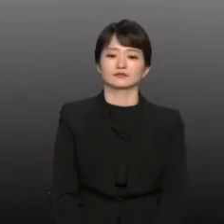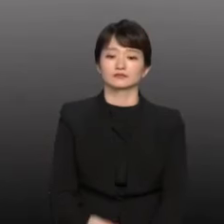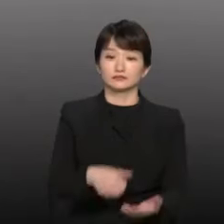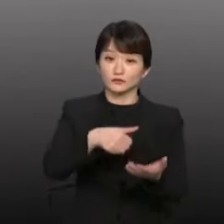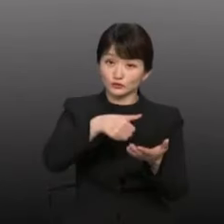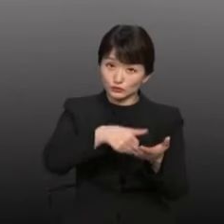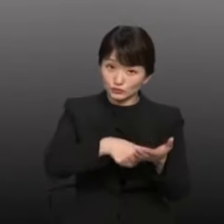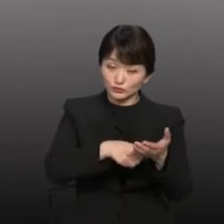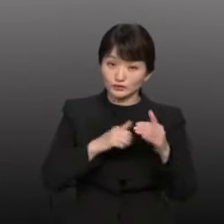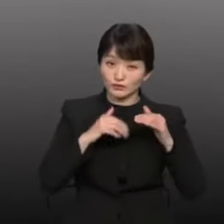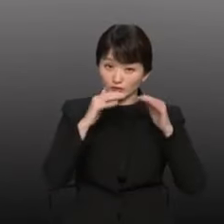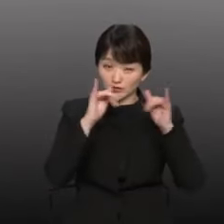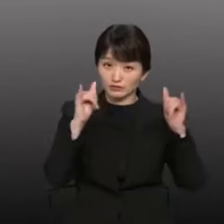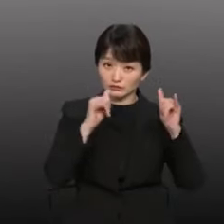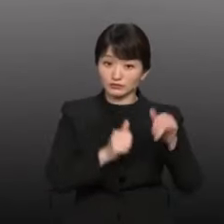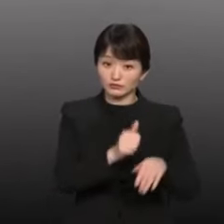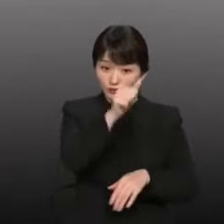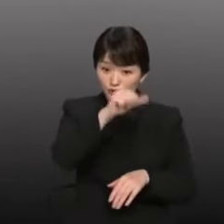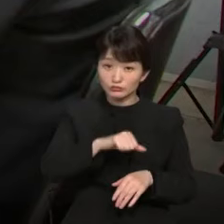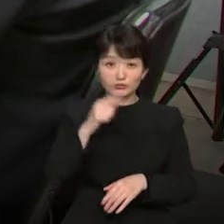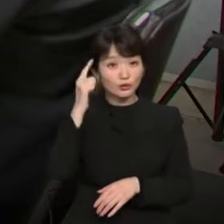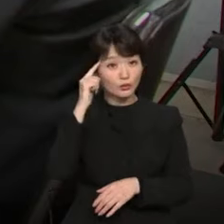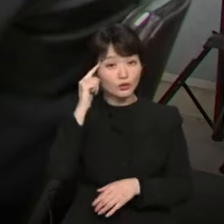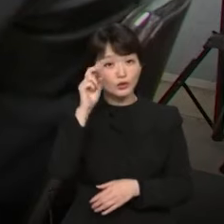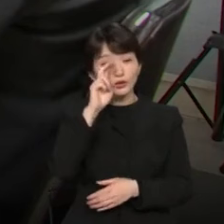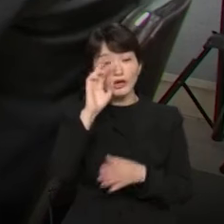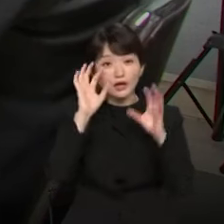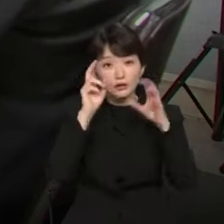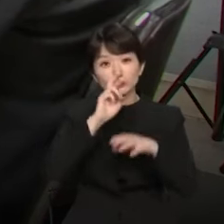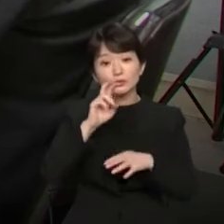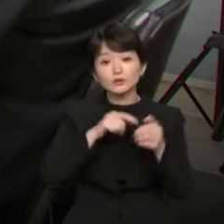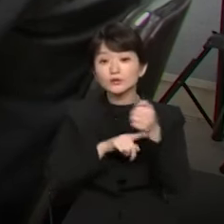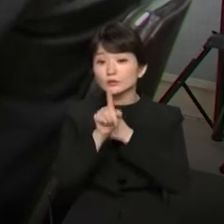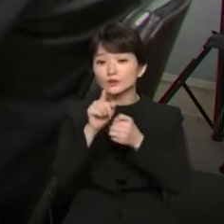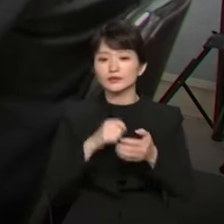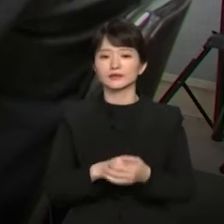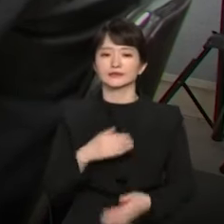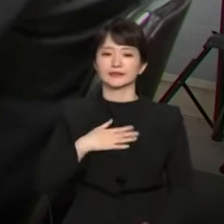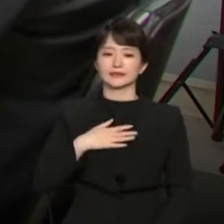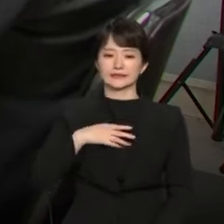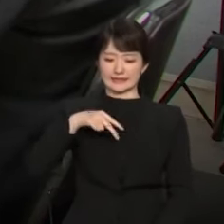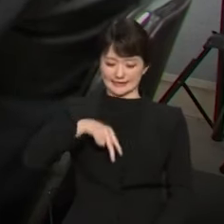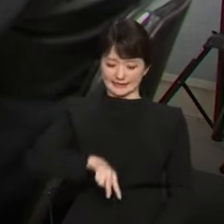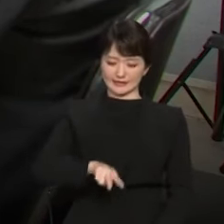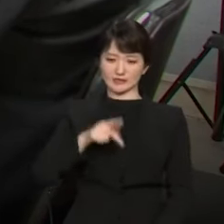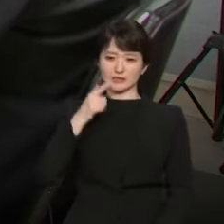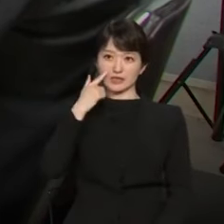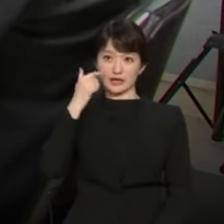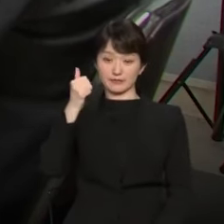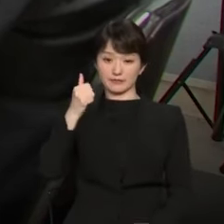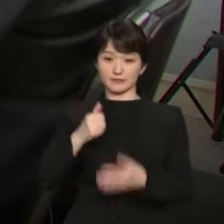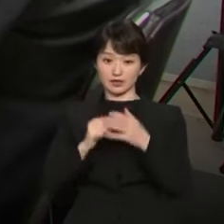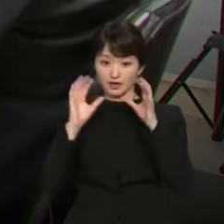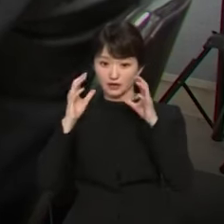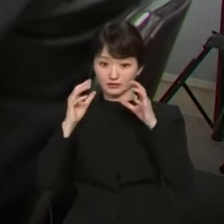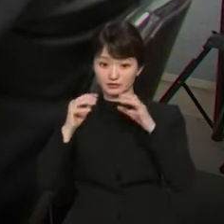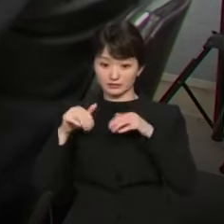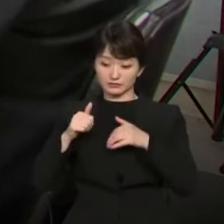투표는 어른들이 하는데 웬 동요? 저도 이제 쌍둥이 아빠로서 아기가 이렇게 길에서 멈추면